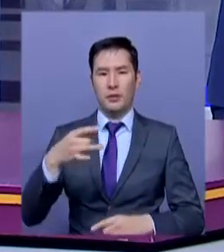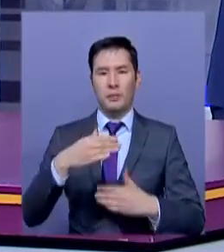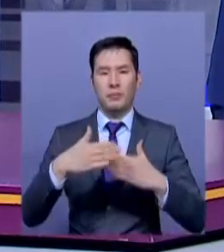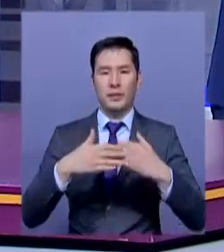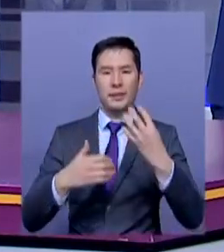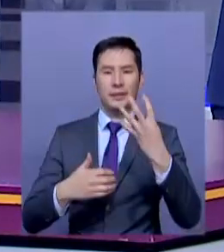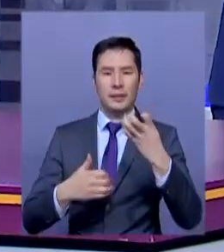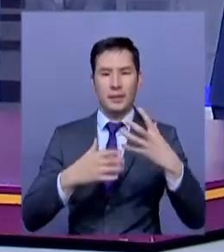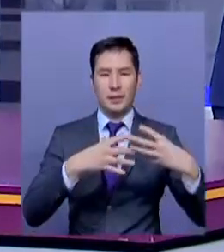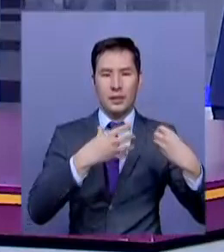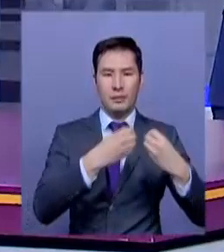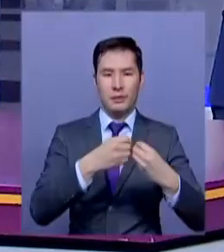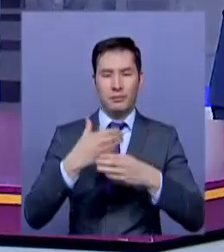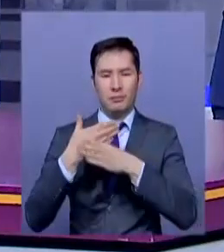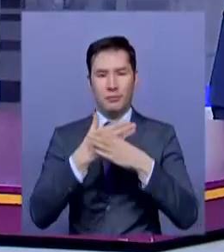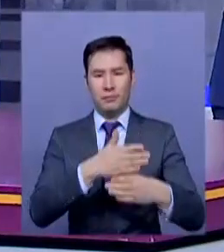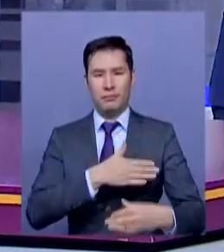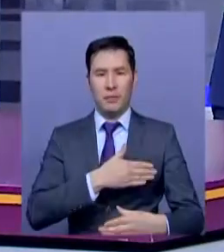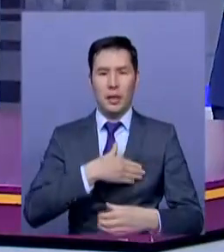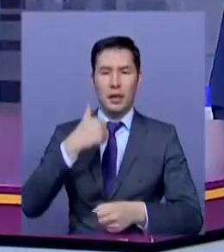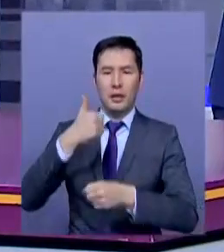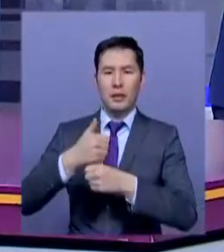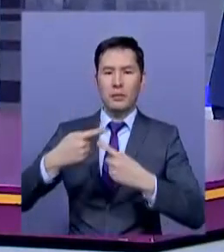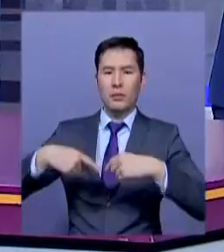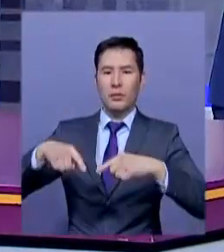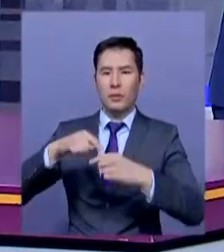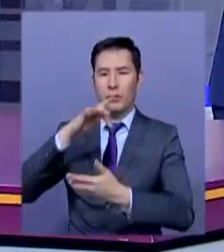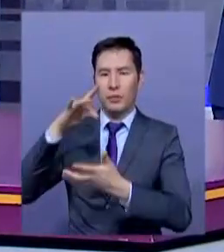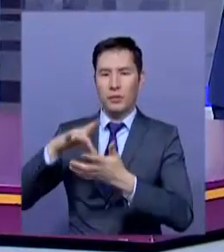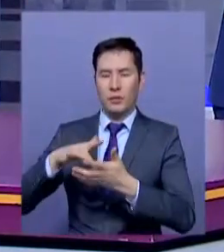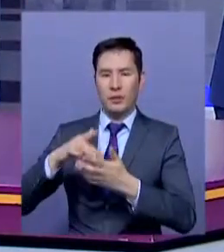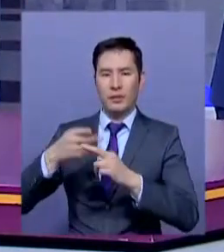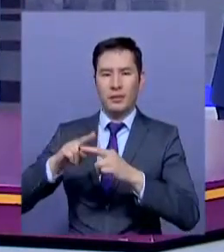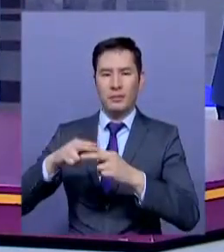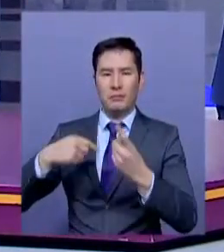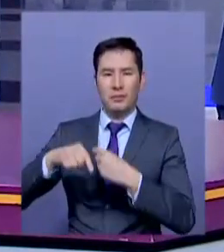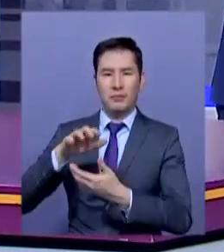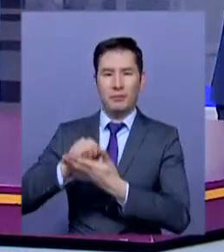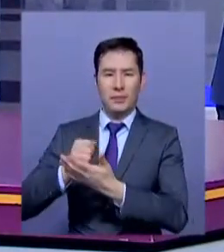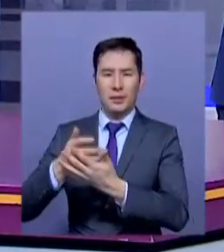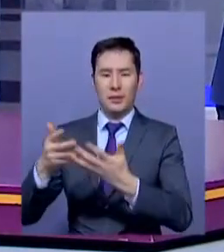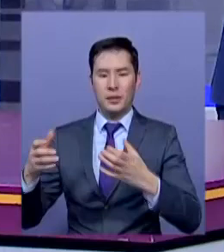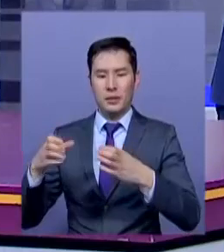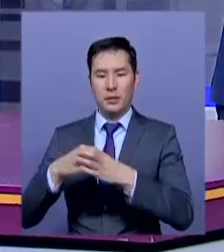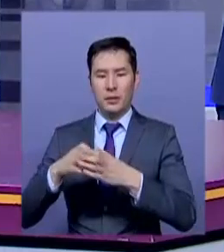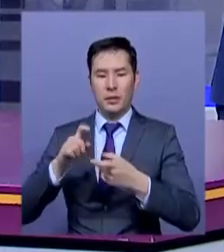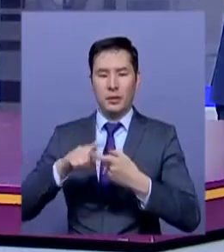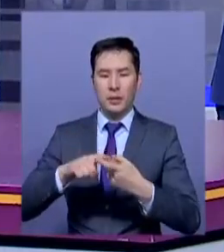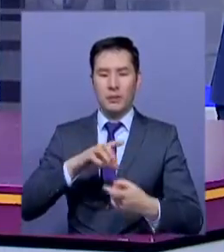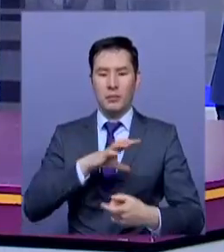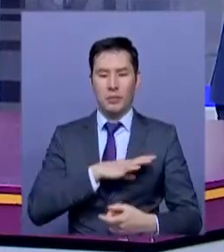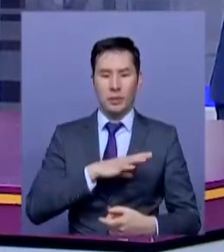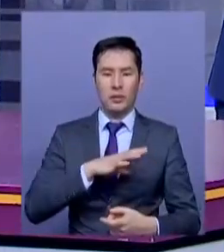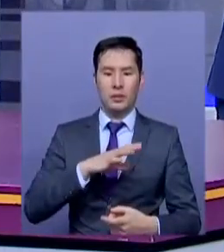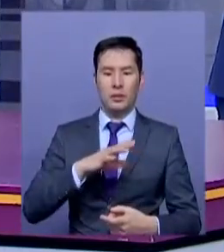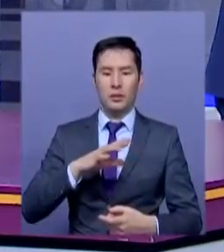көрсетілді. Қайырымдылық акциясының басты демеушісі қалалық мемлекеттік активтер басқармасы. Мекеме қылмыстық істер бойынша тәркеленген